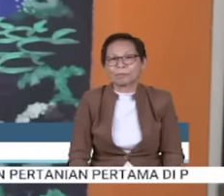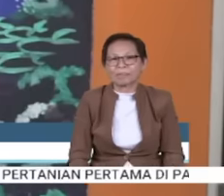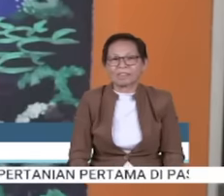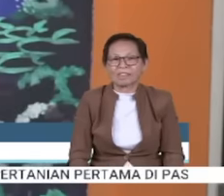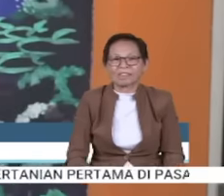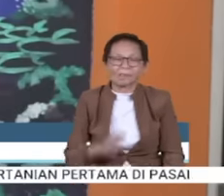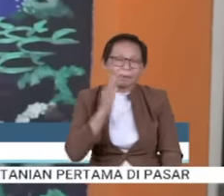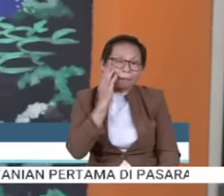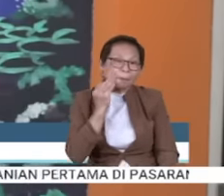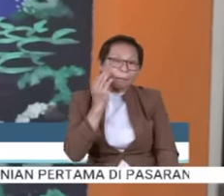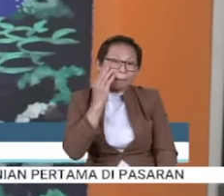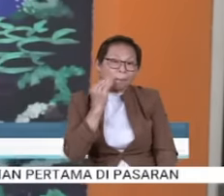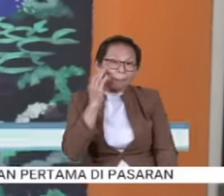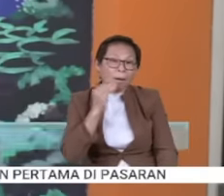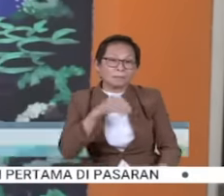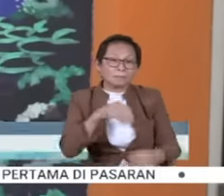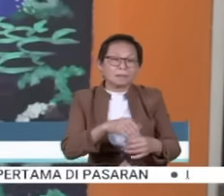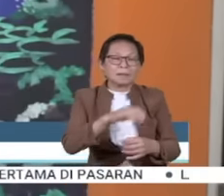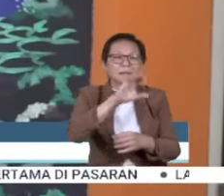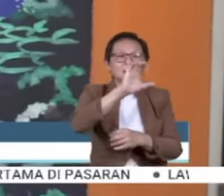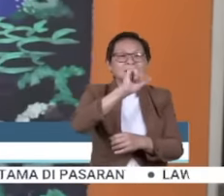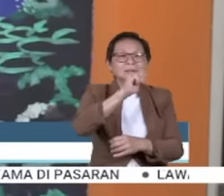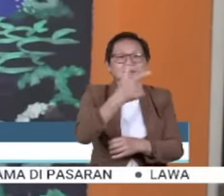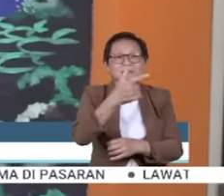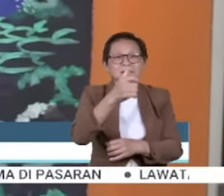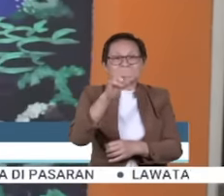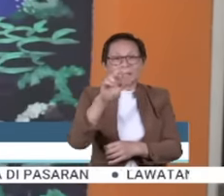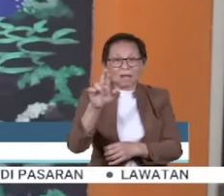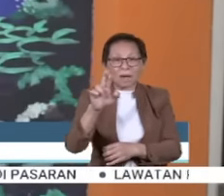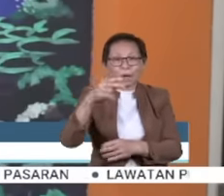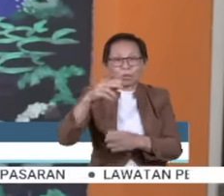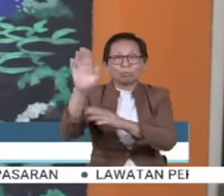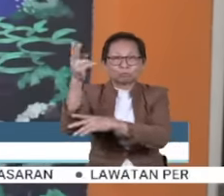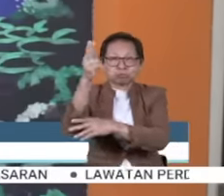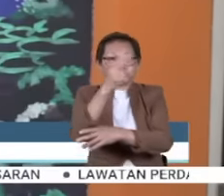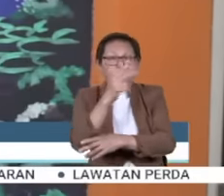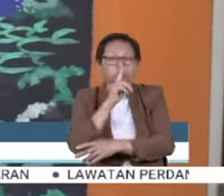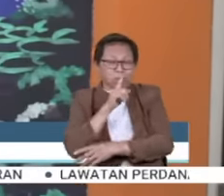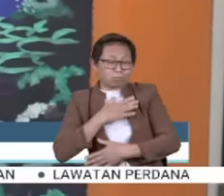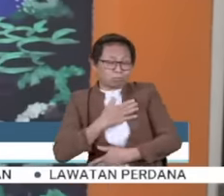sok pengalaman berada di cagah hutang memang sangat menyuruh negara